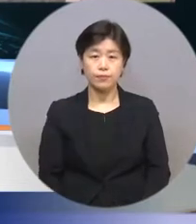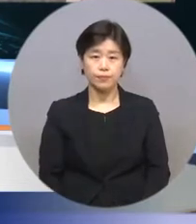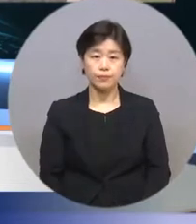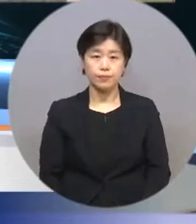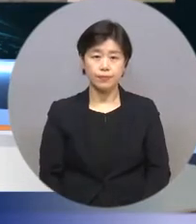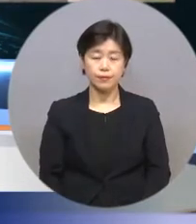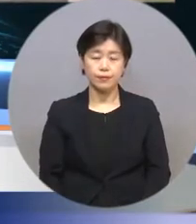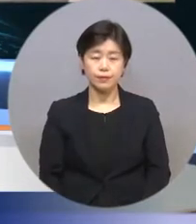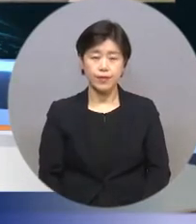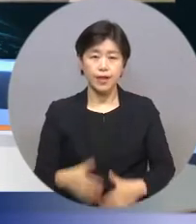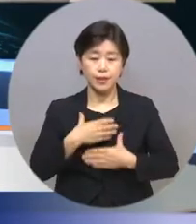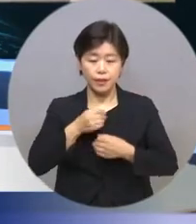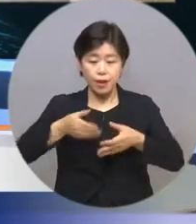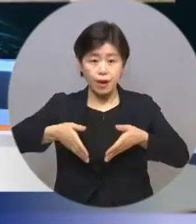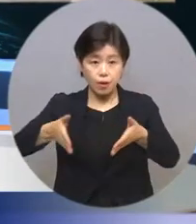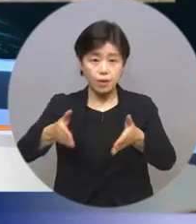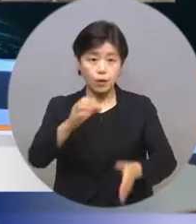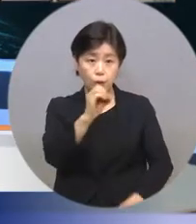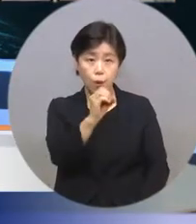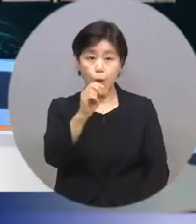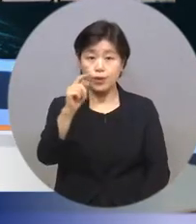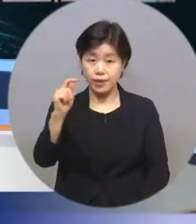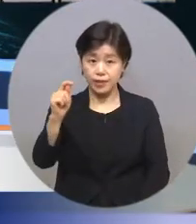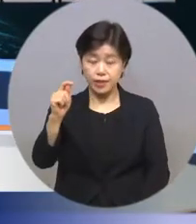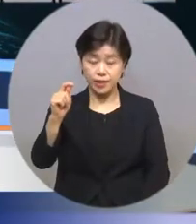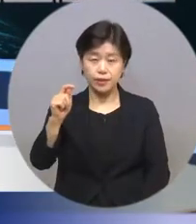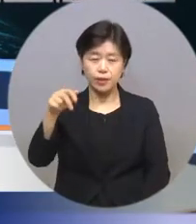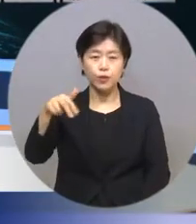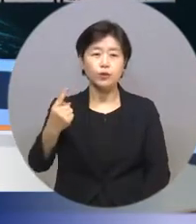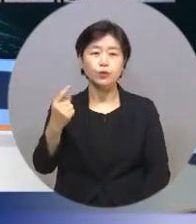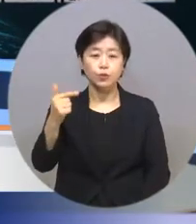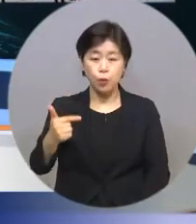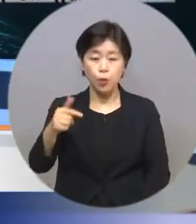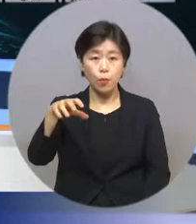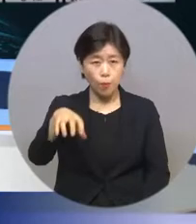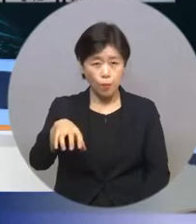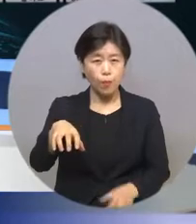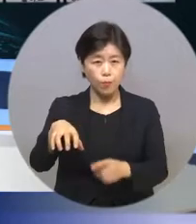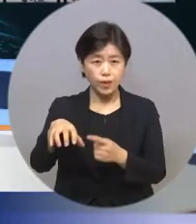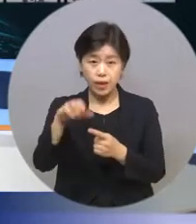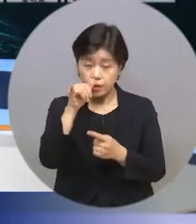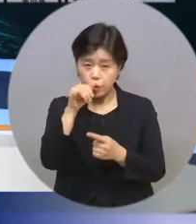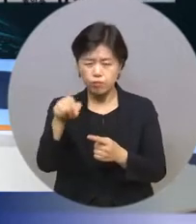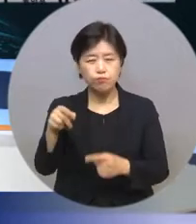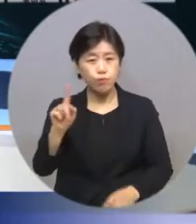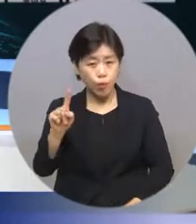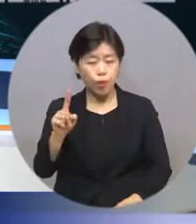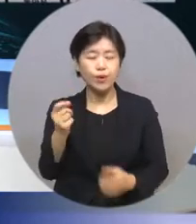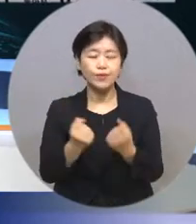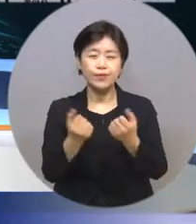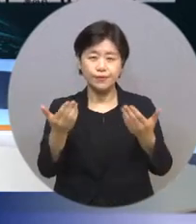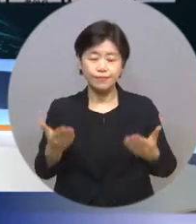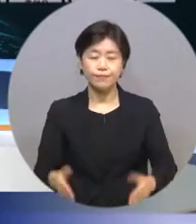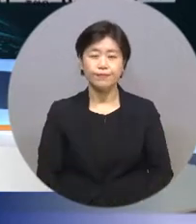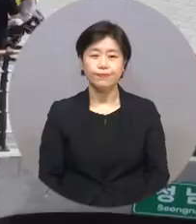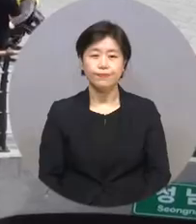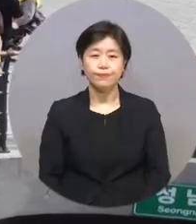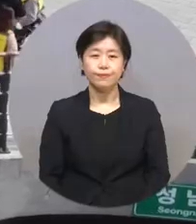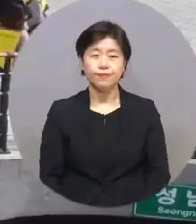진화거리인 ot존을 만들었는데요 요티조니 무엇인지 자세한 소식 김정현 기자가 전합니다